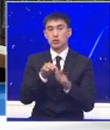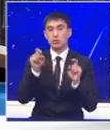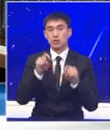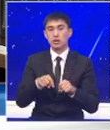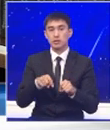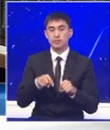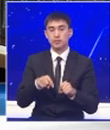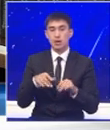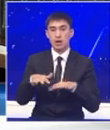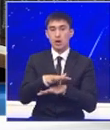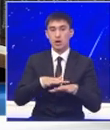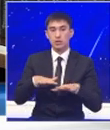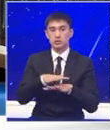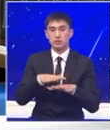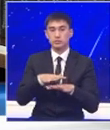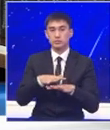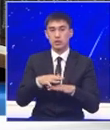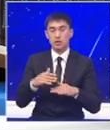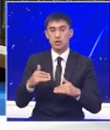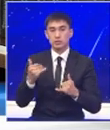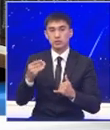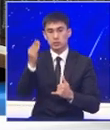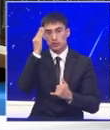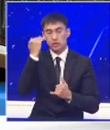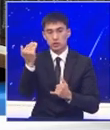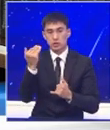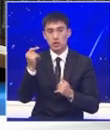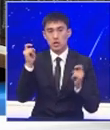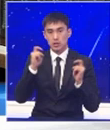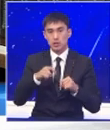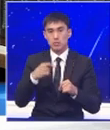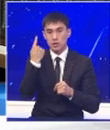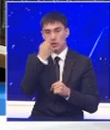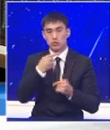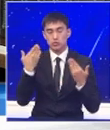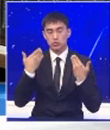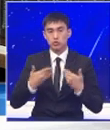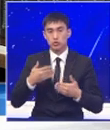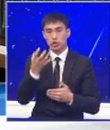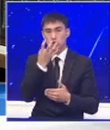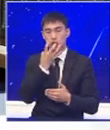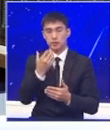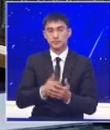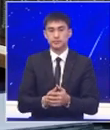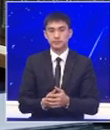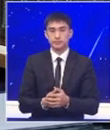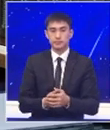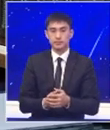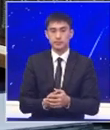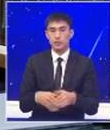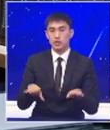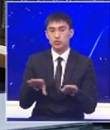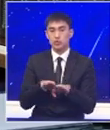беруге келген халықтың ниеті, келбеті, жүзі, жылы,